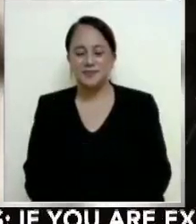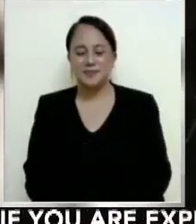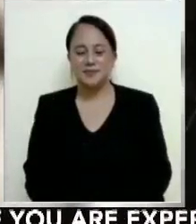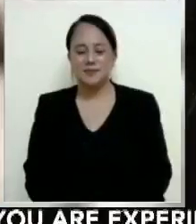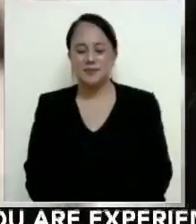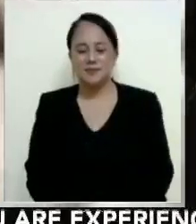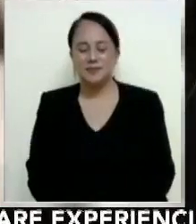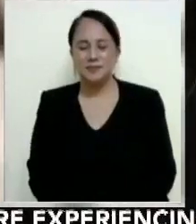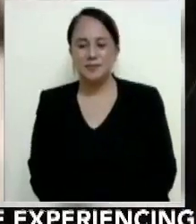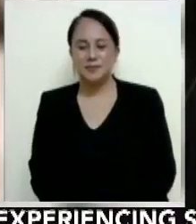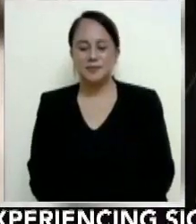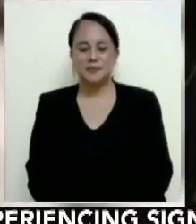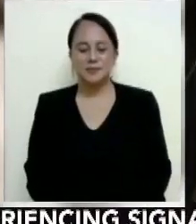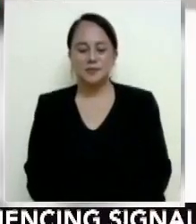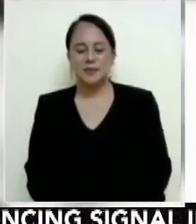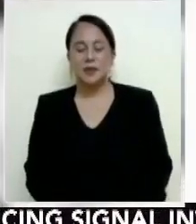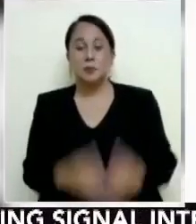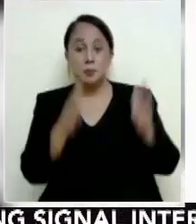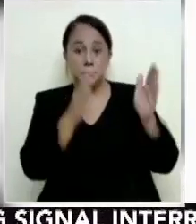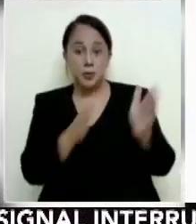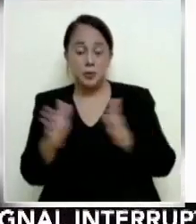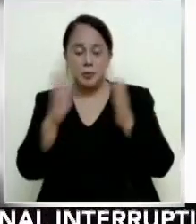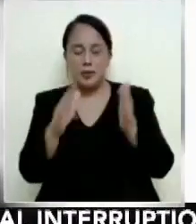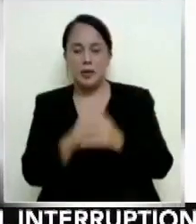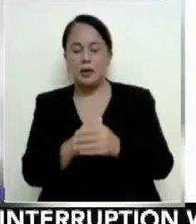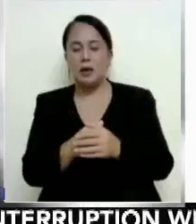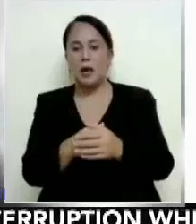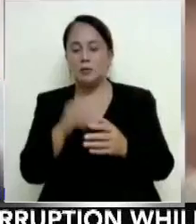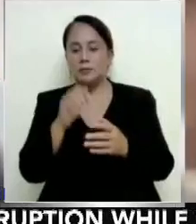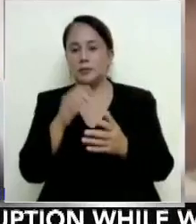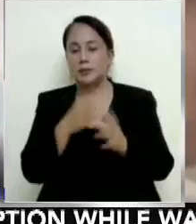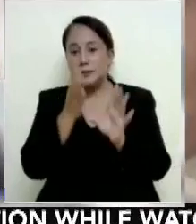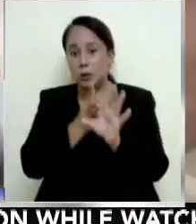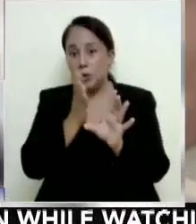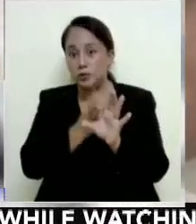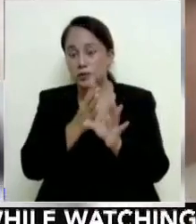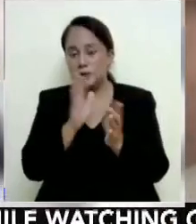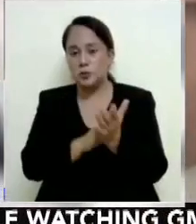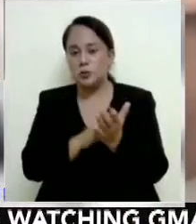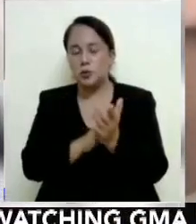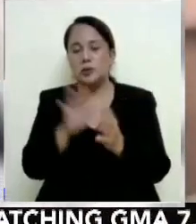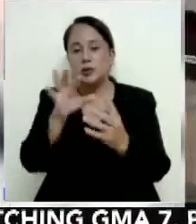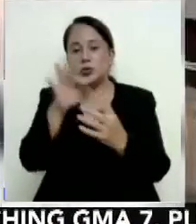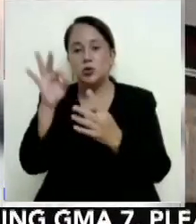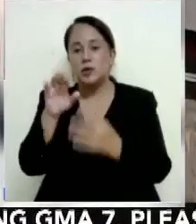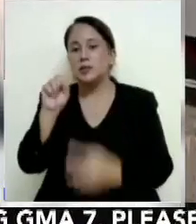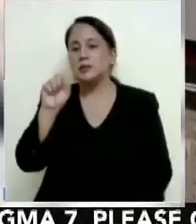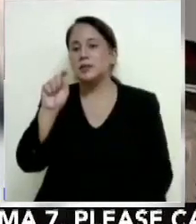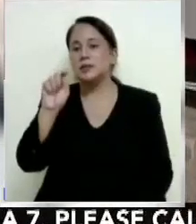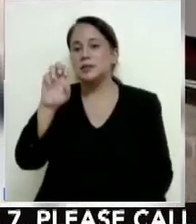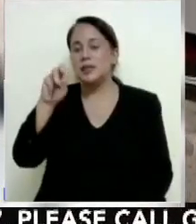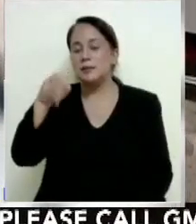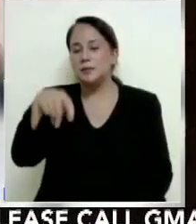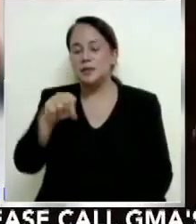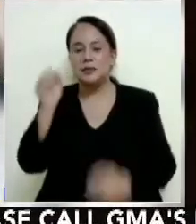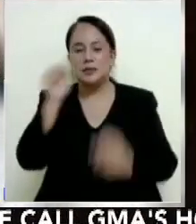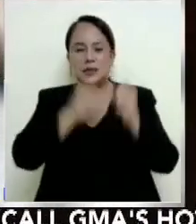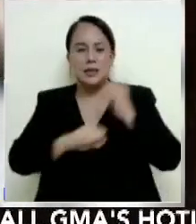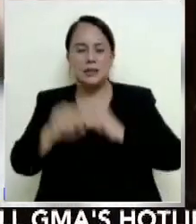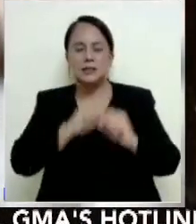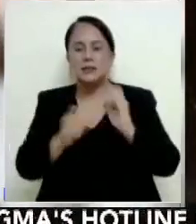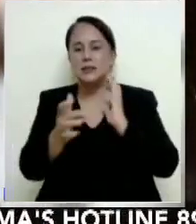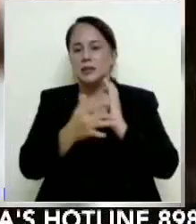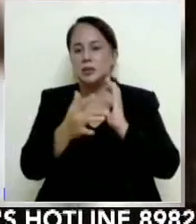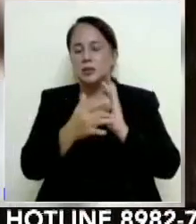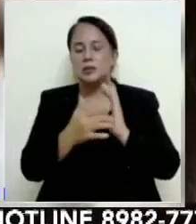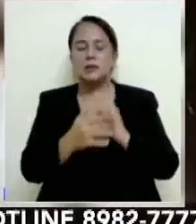Para mapaghandaan ang gustong career sa psychology, pinili ni Kitty Perido ang STEM strand o Science, Technology, Engineering, and Mathematics